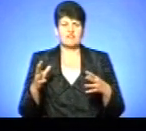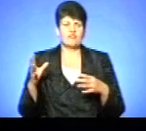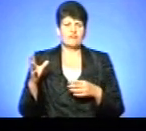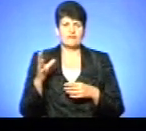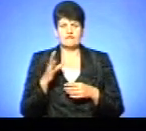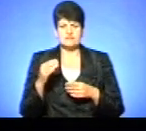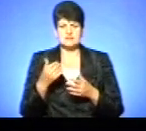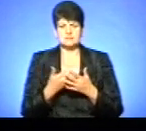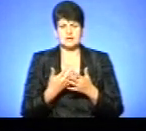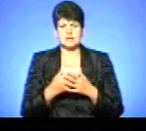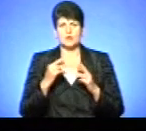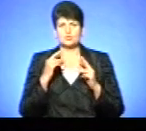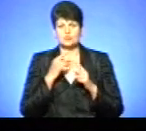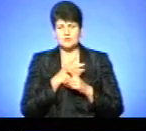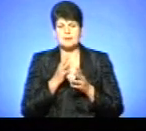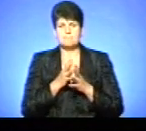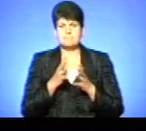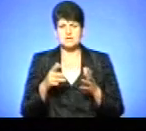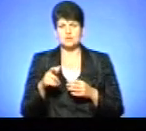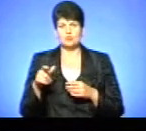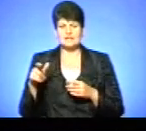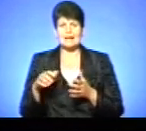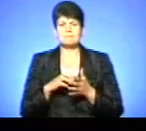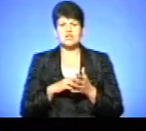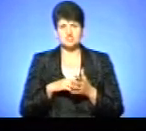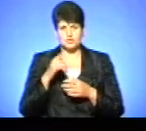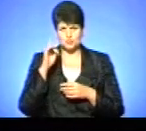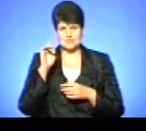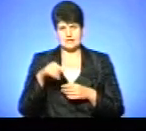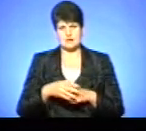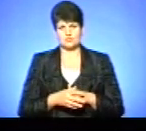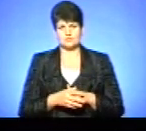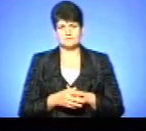ознаки отруєння. Більшість людей причину знають.